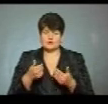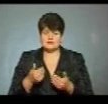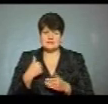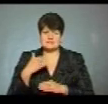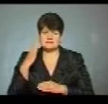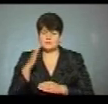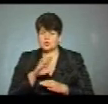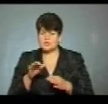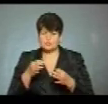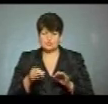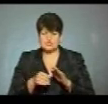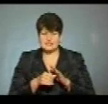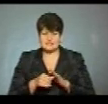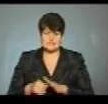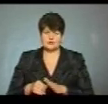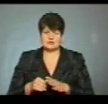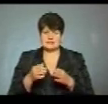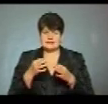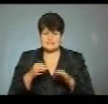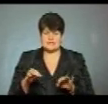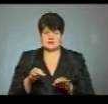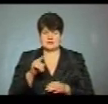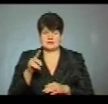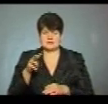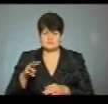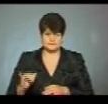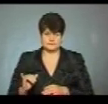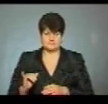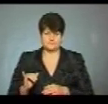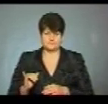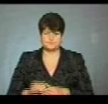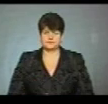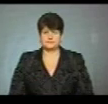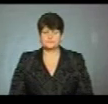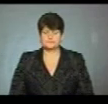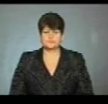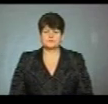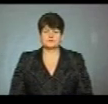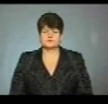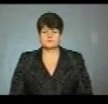про недопущення тиску на незалежні засоби масової інформації. Соломія